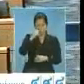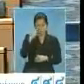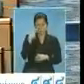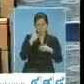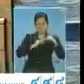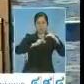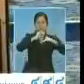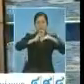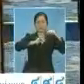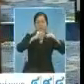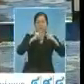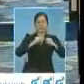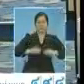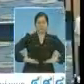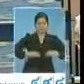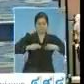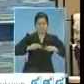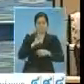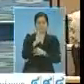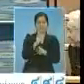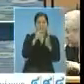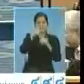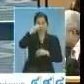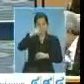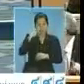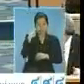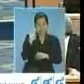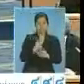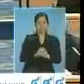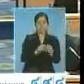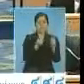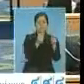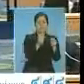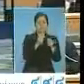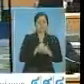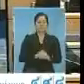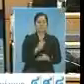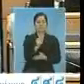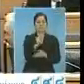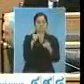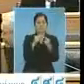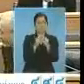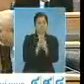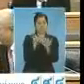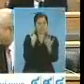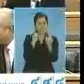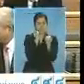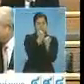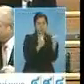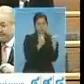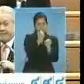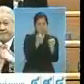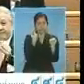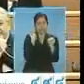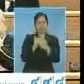ภาพชีวิตของประชาชนที่เพิ่มทางเลือกในการเดินทางให้กับพี่น้องประชาชนนอกเหนือจากการเดินทางบนท้องถนน